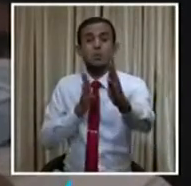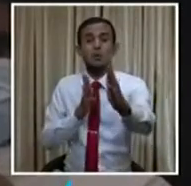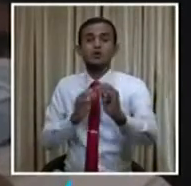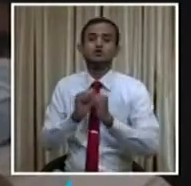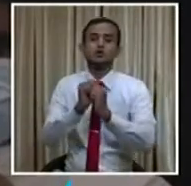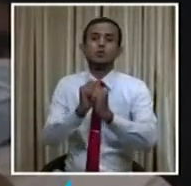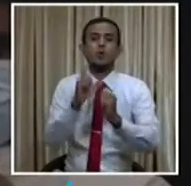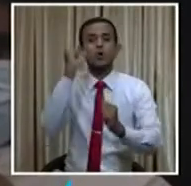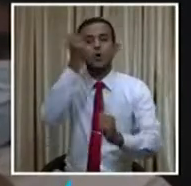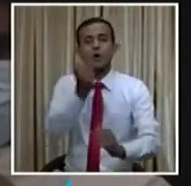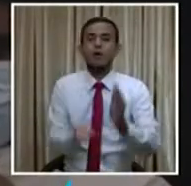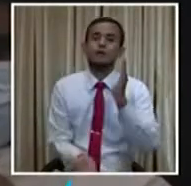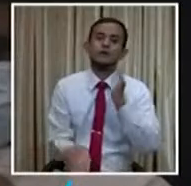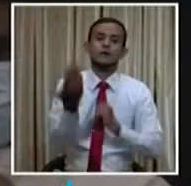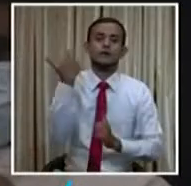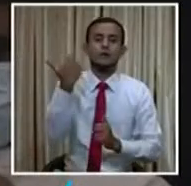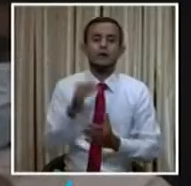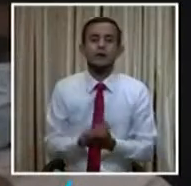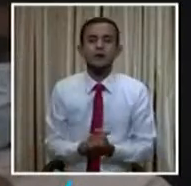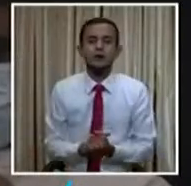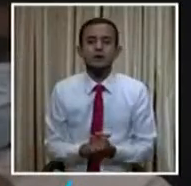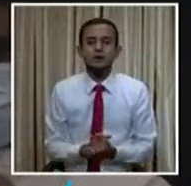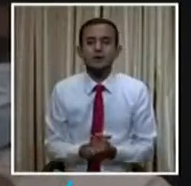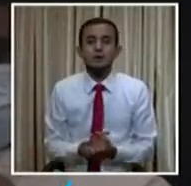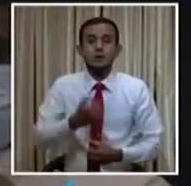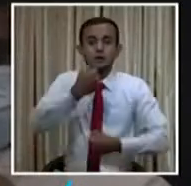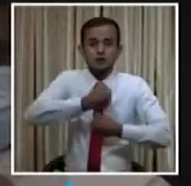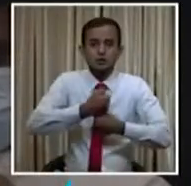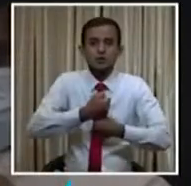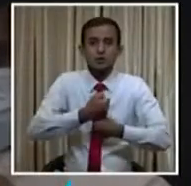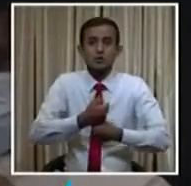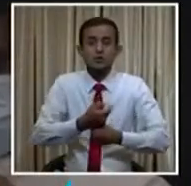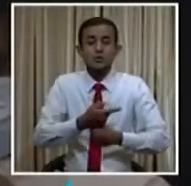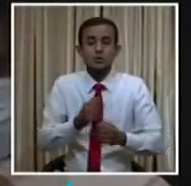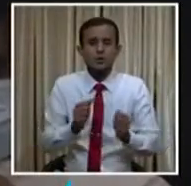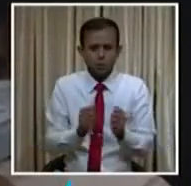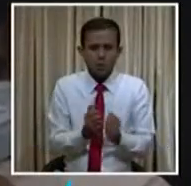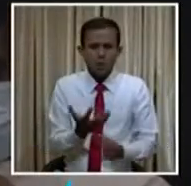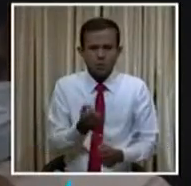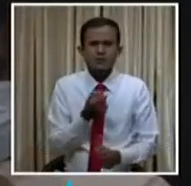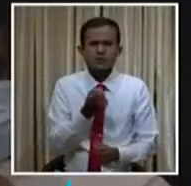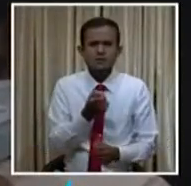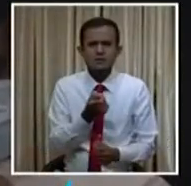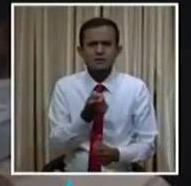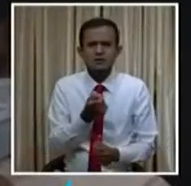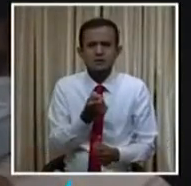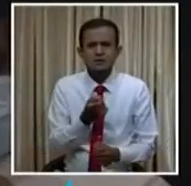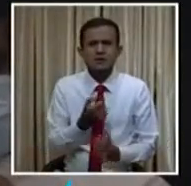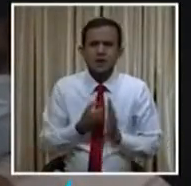රස්සාවල් හොයාගෙන ඉතින් මේකට ආණ්ඩුවක් ඕන මේ වැඩේ කරන්නද ඒක නිසා